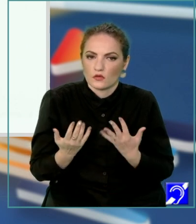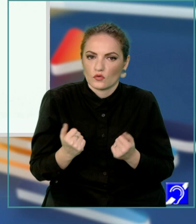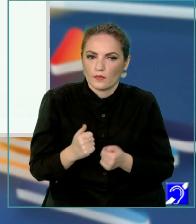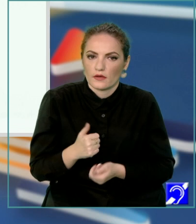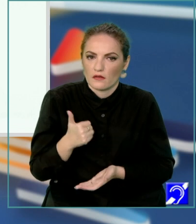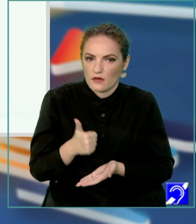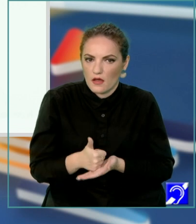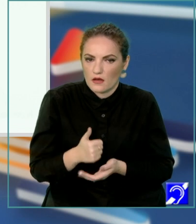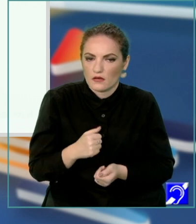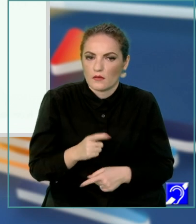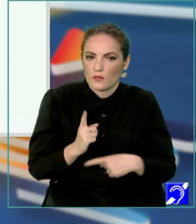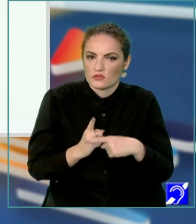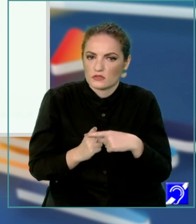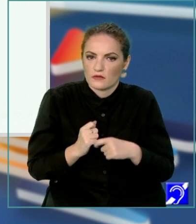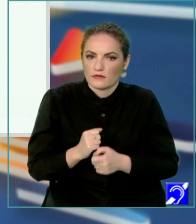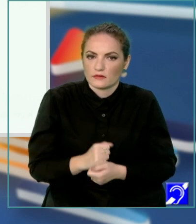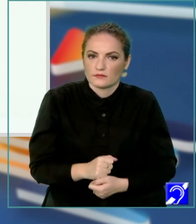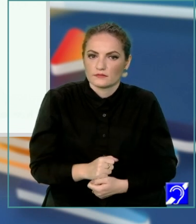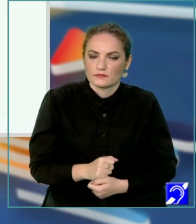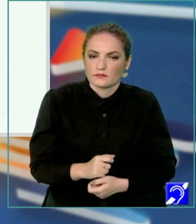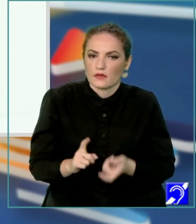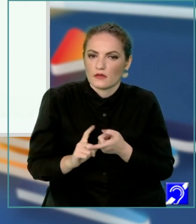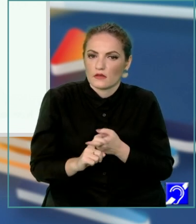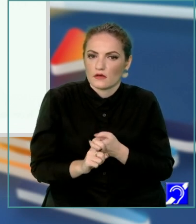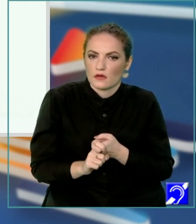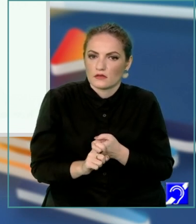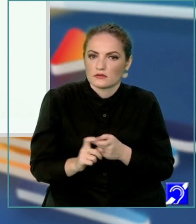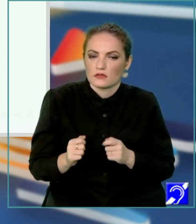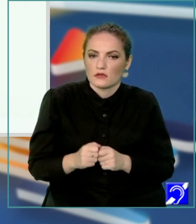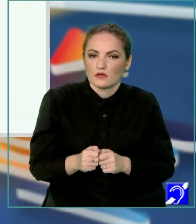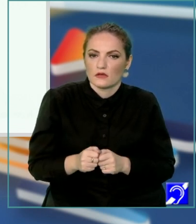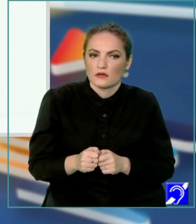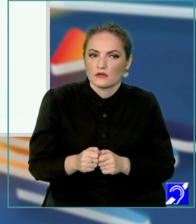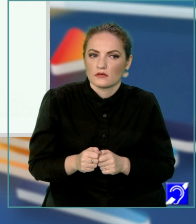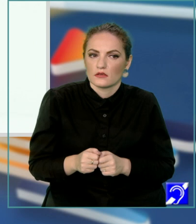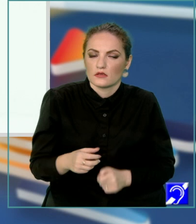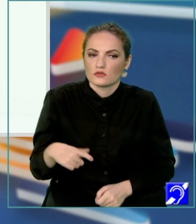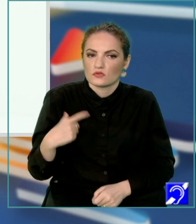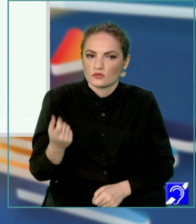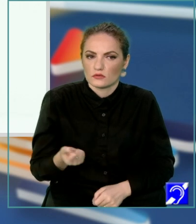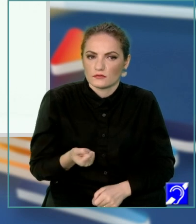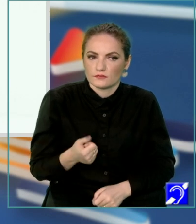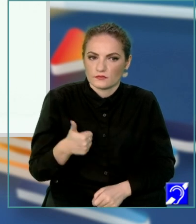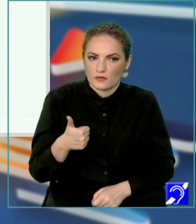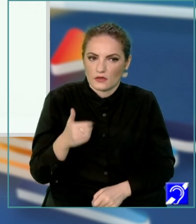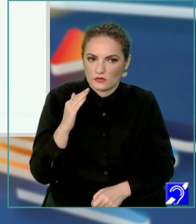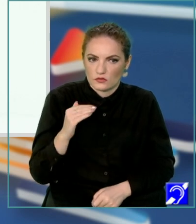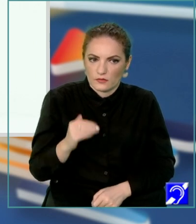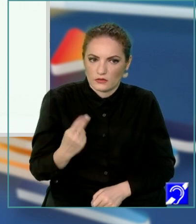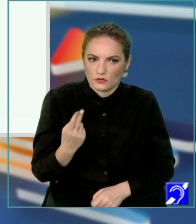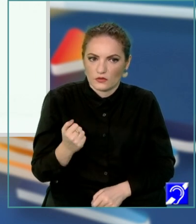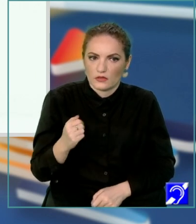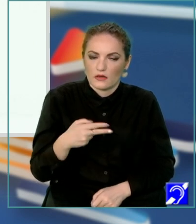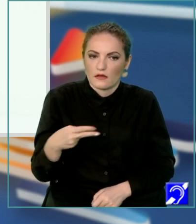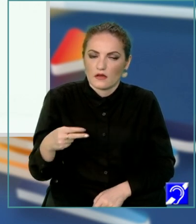strict pozitive relațiile care se deduc din ipoteza sunt a supra 2 egal